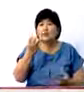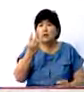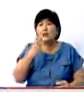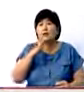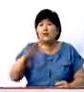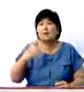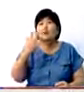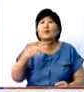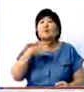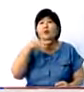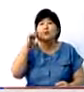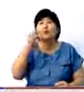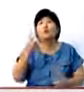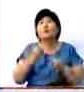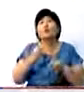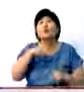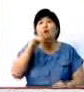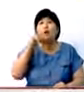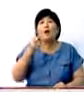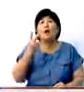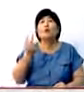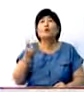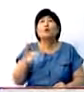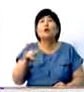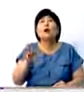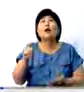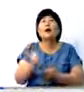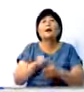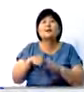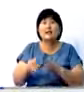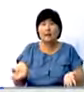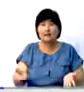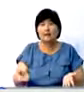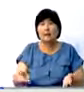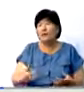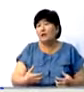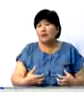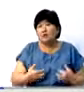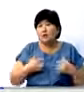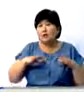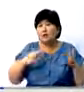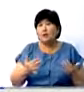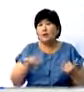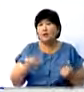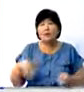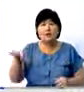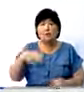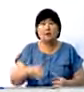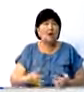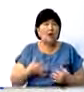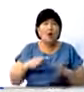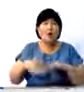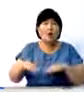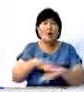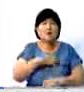Біреуі 5 оқиды, біреуі 3 оқиды. Қалған екеуін енді қайғысы қойып сақтайды енді. Жан түршігерлік оқиға елді есеңгіретіп тастады. Ауыл